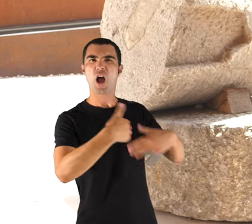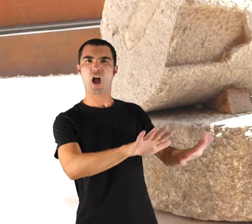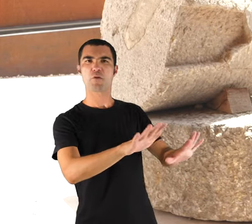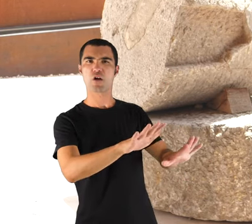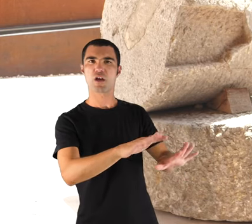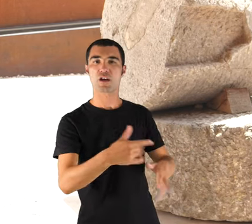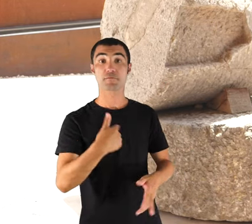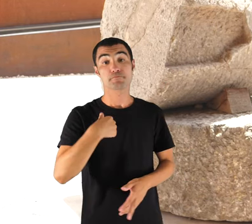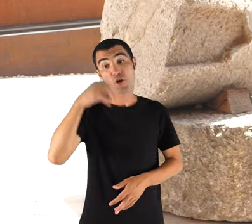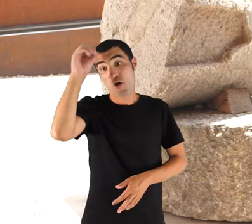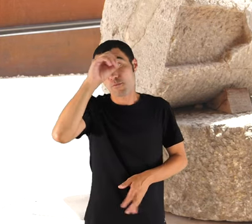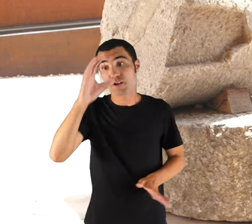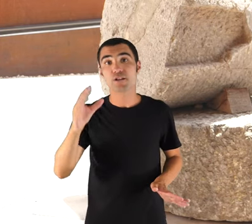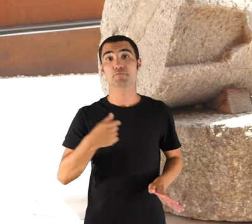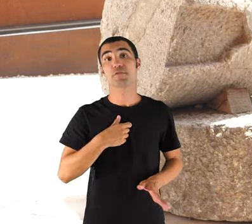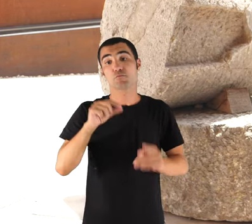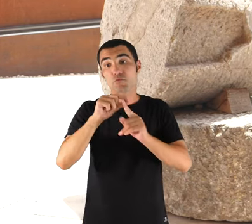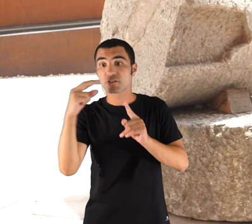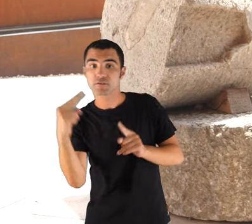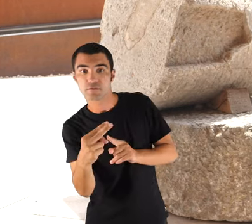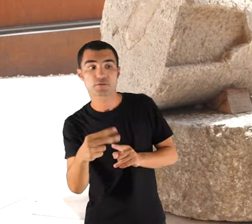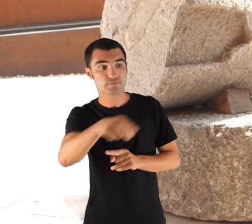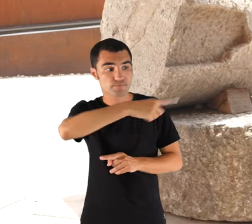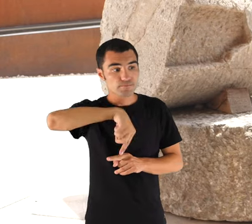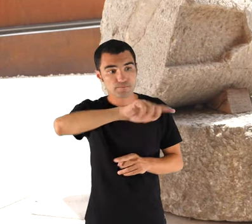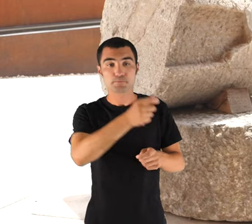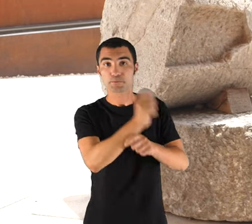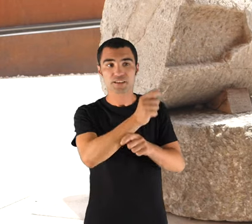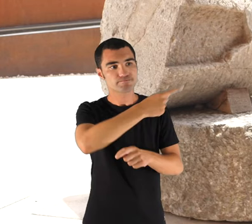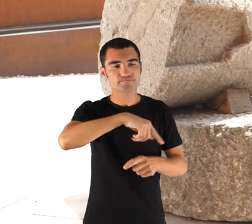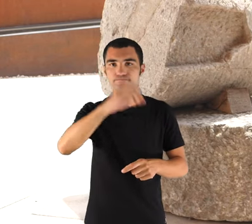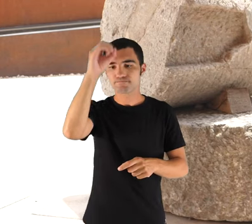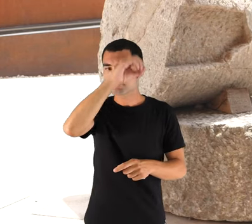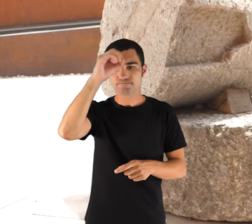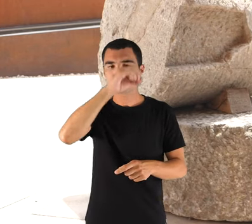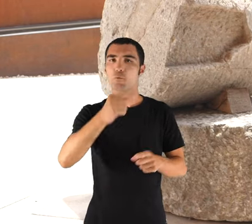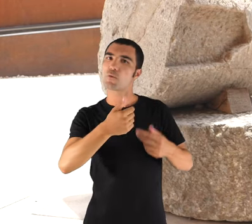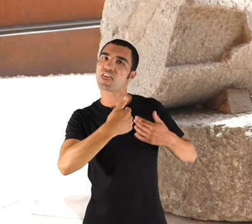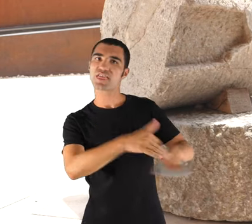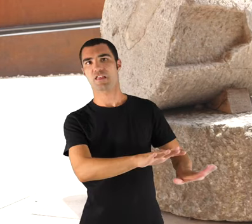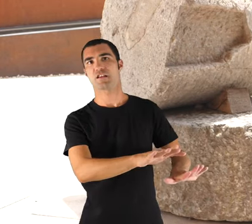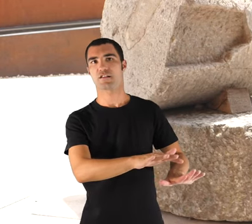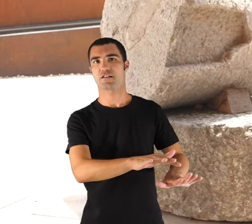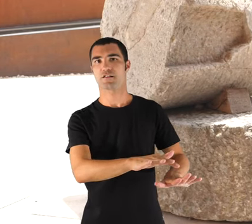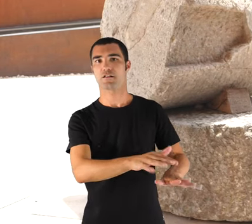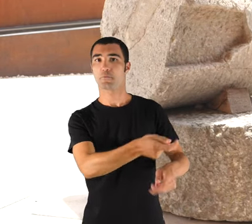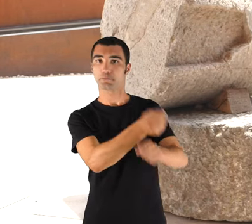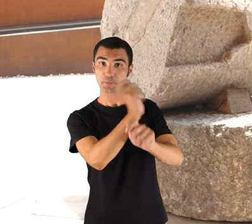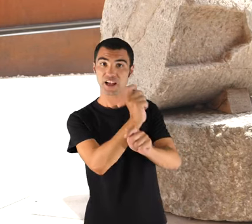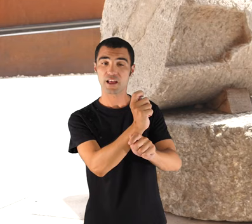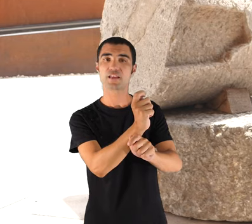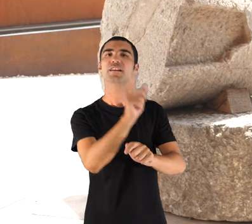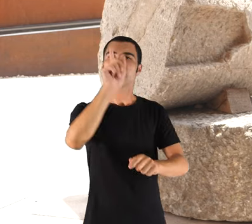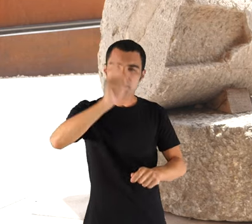punt de vista, no? I d'altres pescadors, no és just que ara n'és pescadors, sinó a la gent